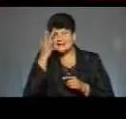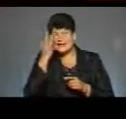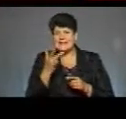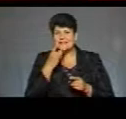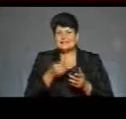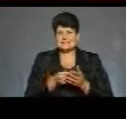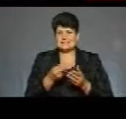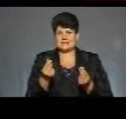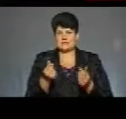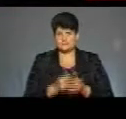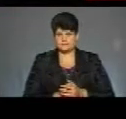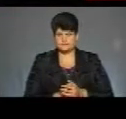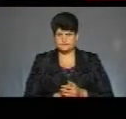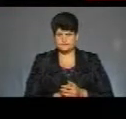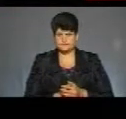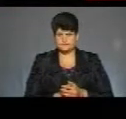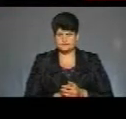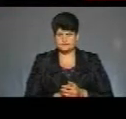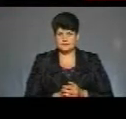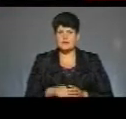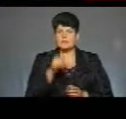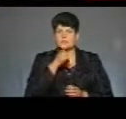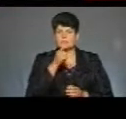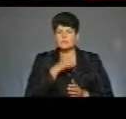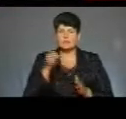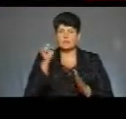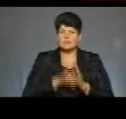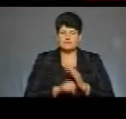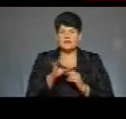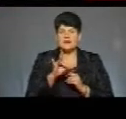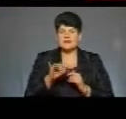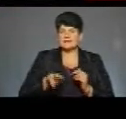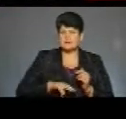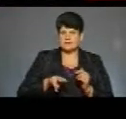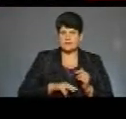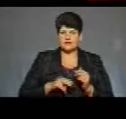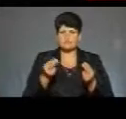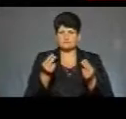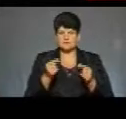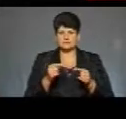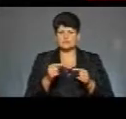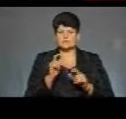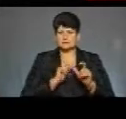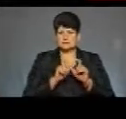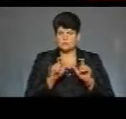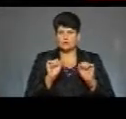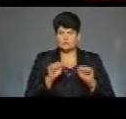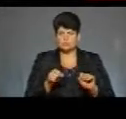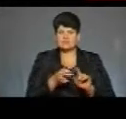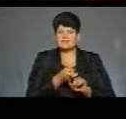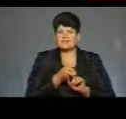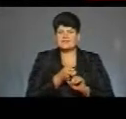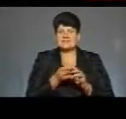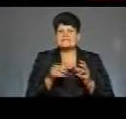цінами. Замах на вбивство ректора Тернопільського економічного університету Андрія Красуватого може бути пов'язаний із